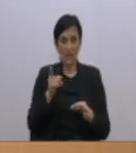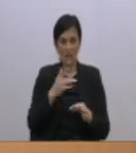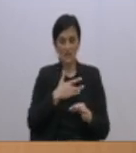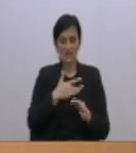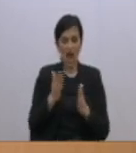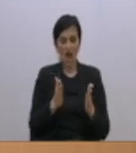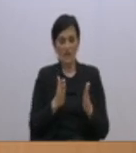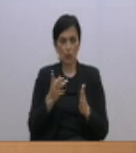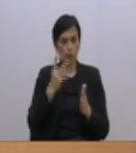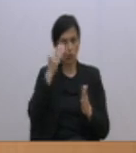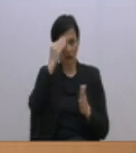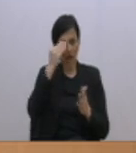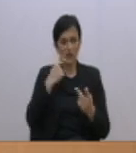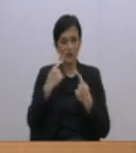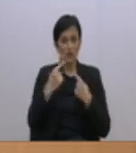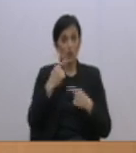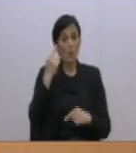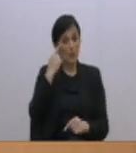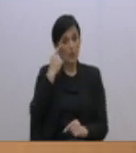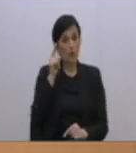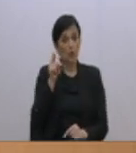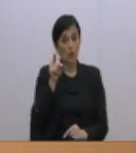უნდა იმსჯელოს, ხომ არ ფიქრობთ თქვენ, რომ